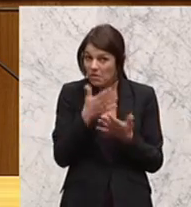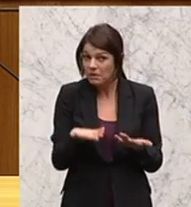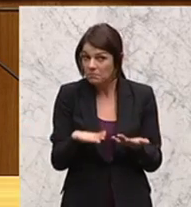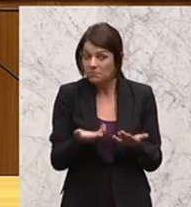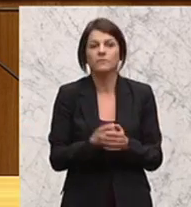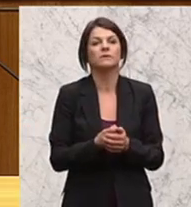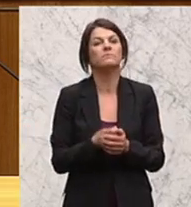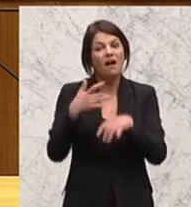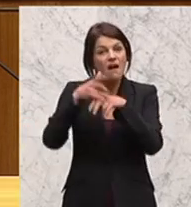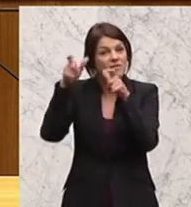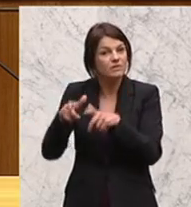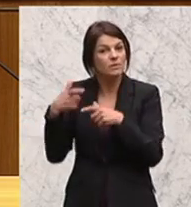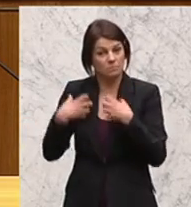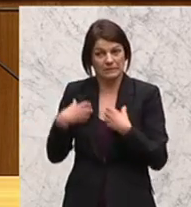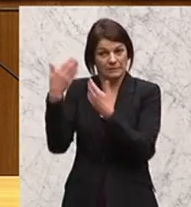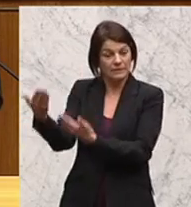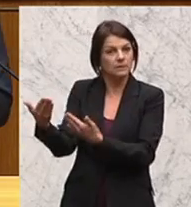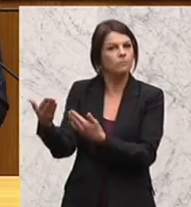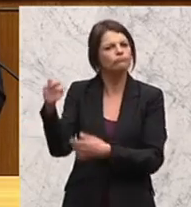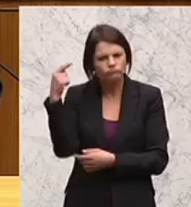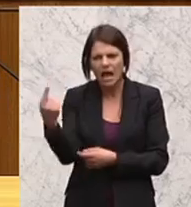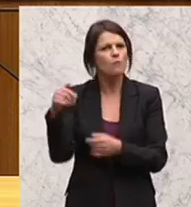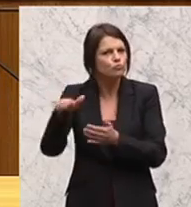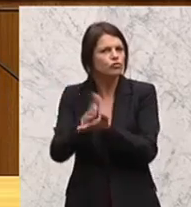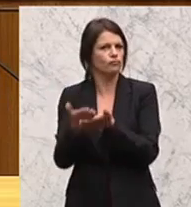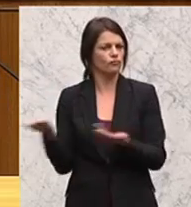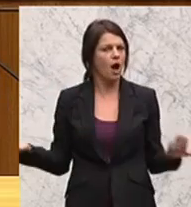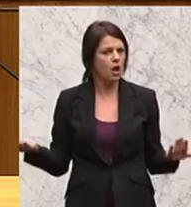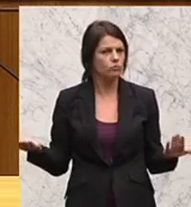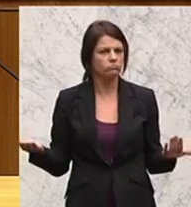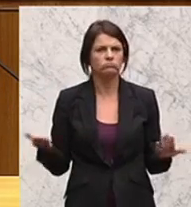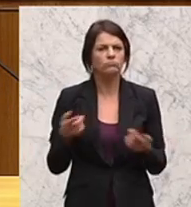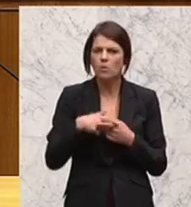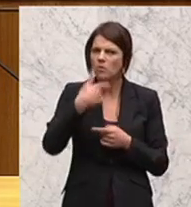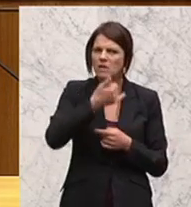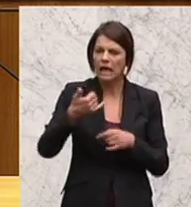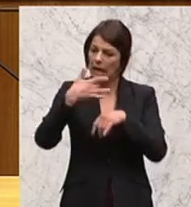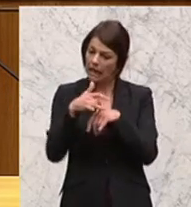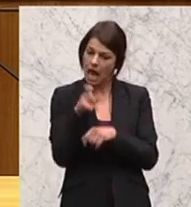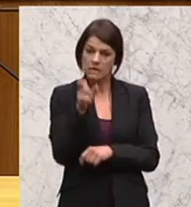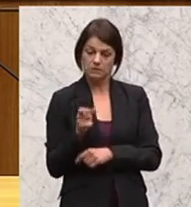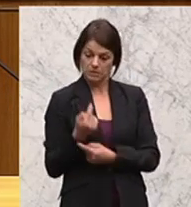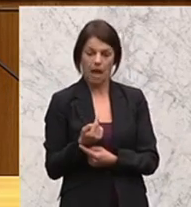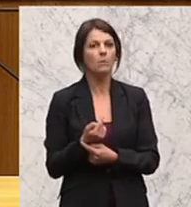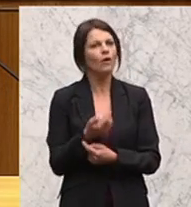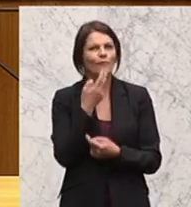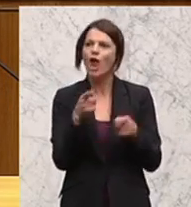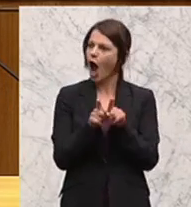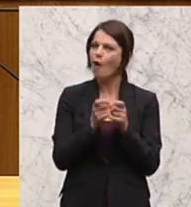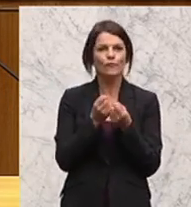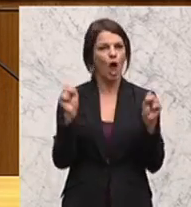nicht. Der Gastronom ist ja derjenige, der diese Entscheidung treffen sollte. Und jeder Gast will ja auch diese